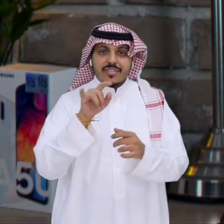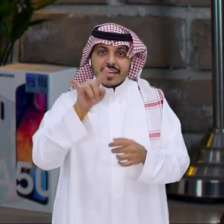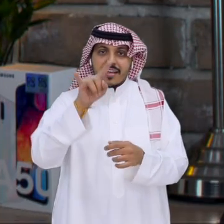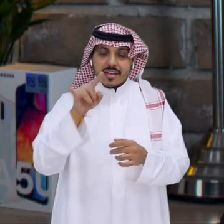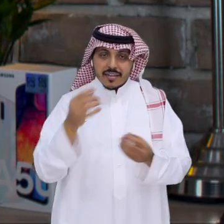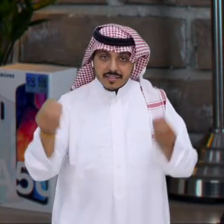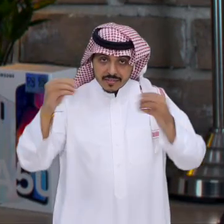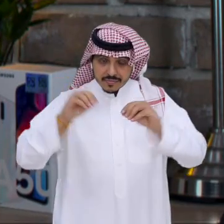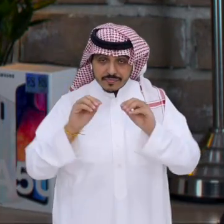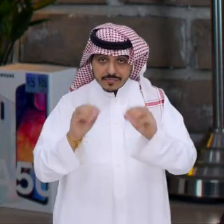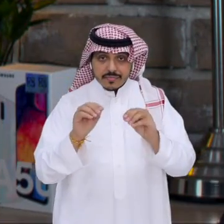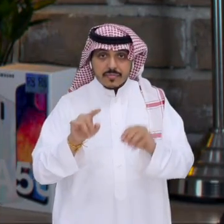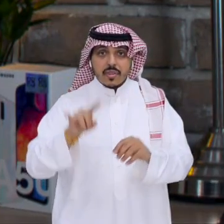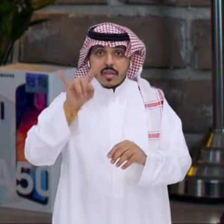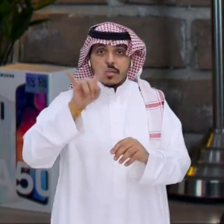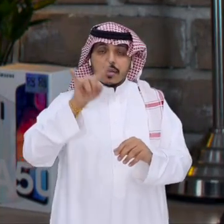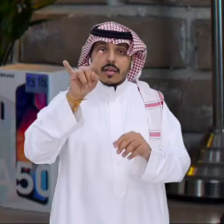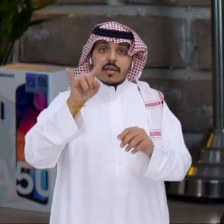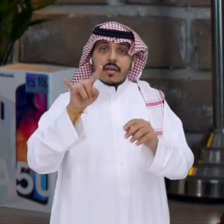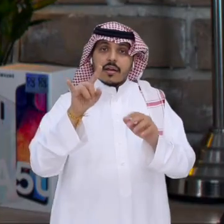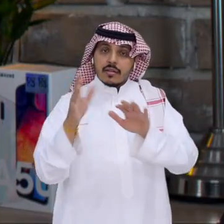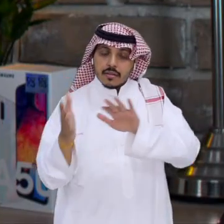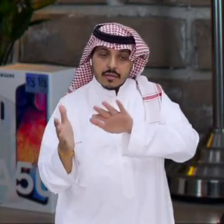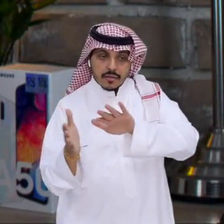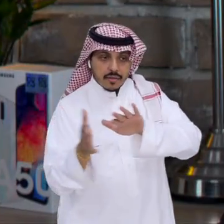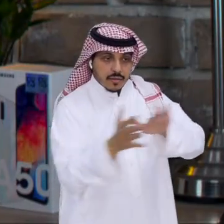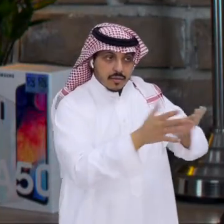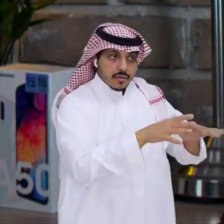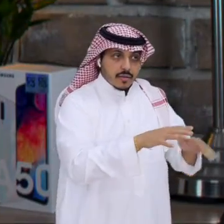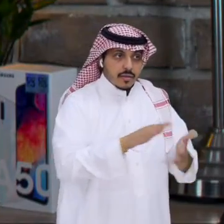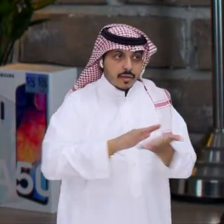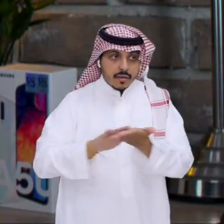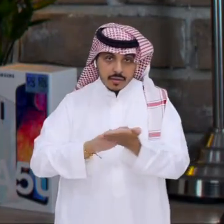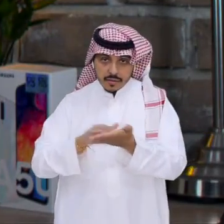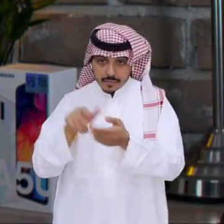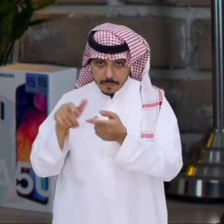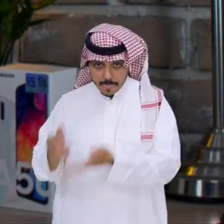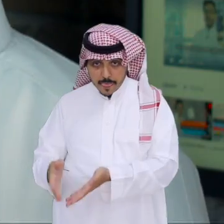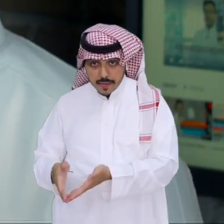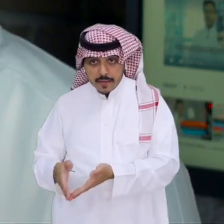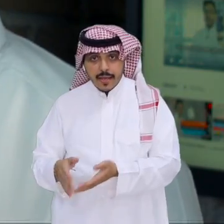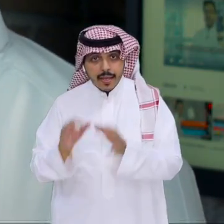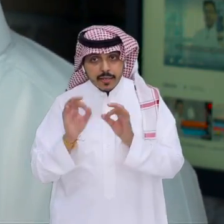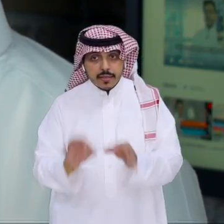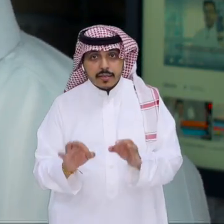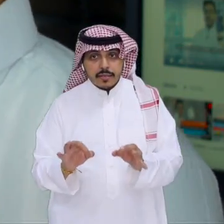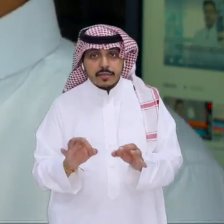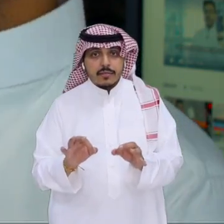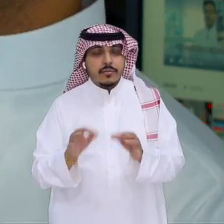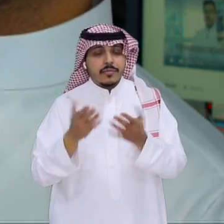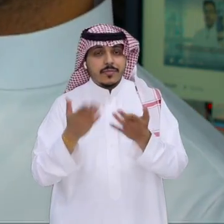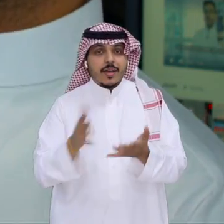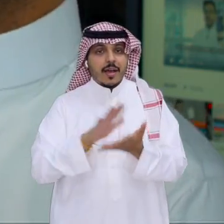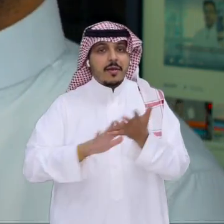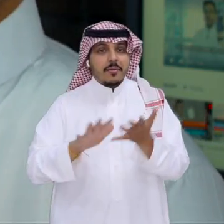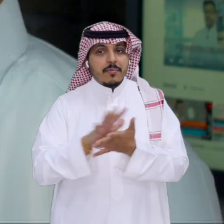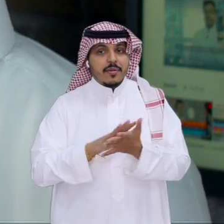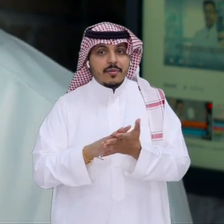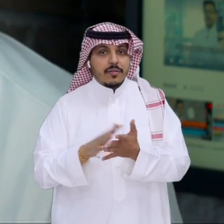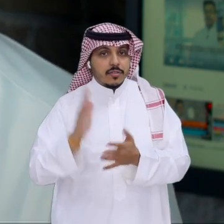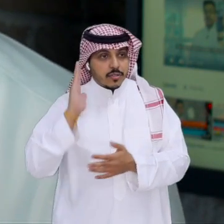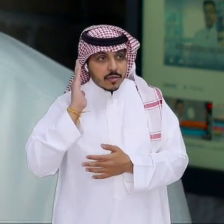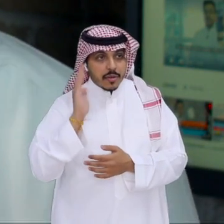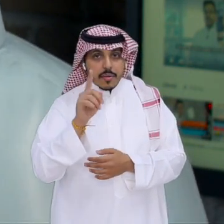أيضا من الطيارات إلى الأرض، وقبل ما أكمل على الهواتف الذكية وأخبارها، أكيد كلكم متوقعين أخبار جدا كثيرة